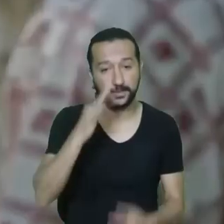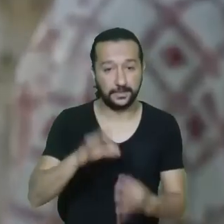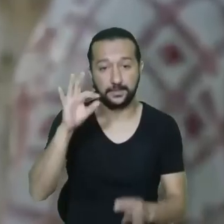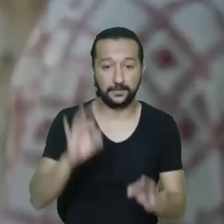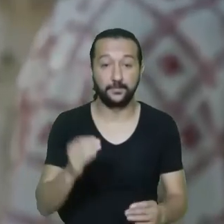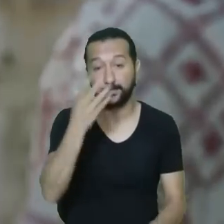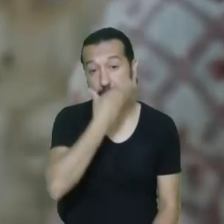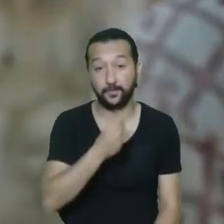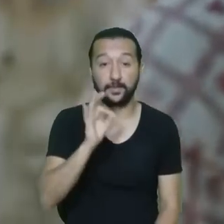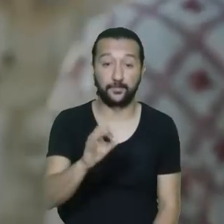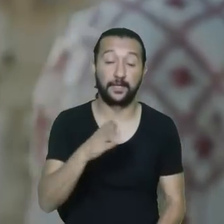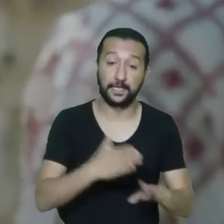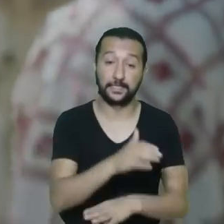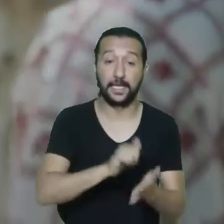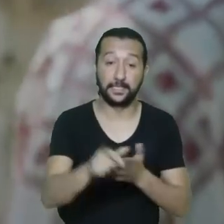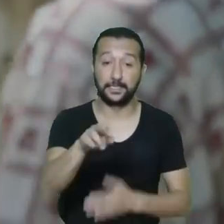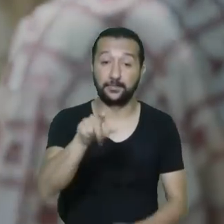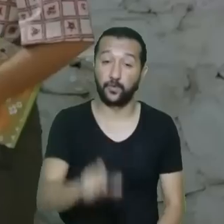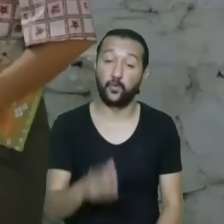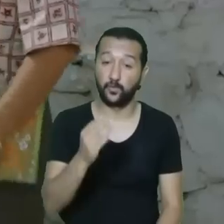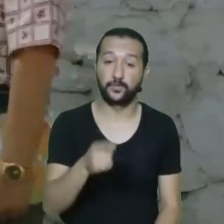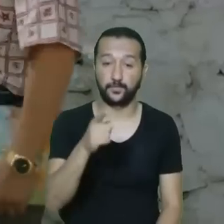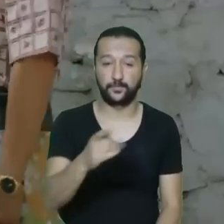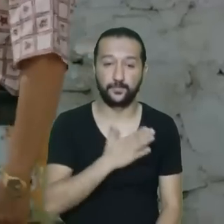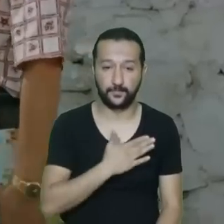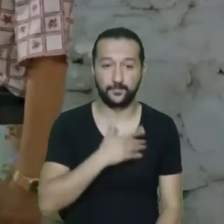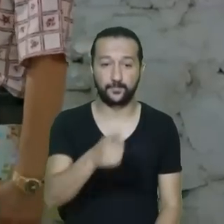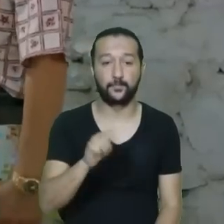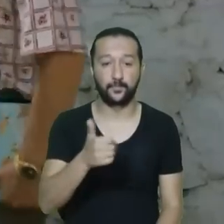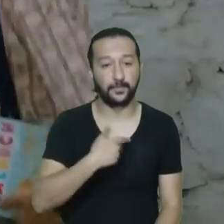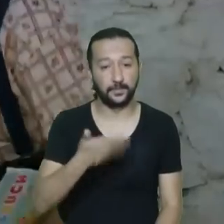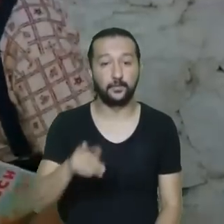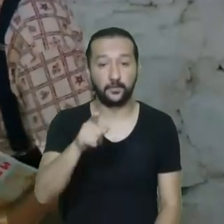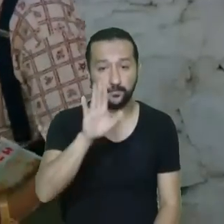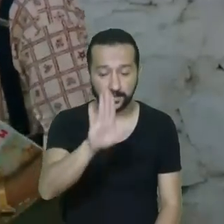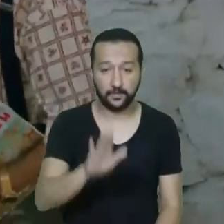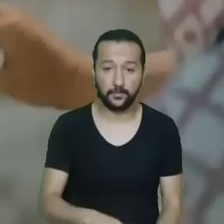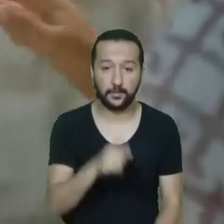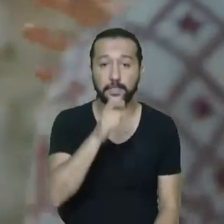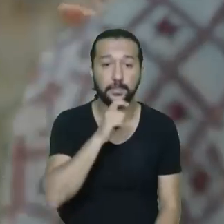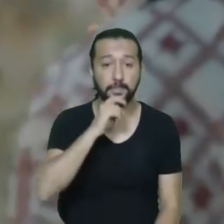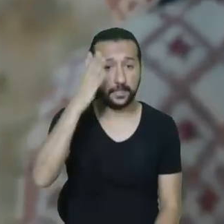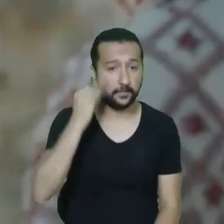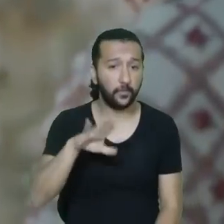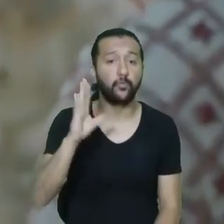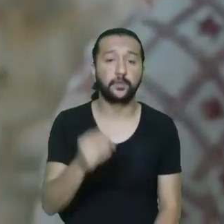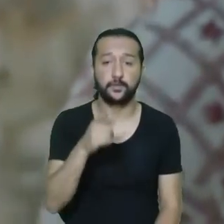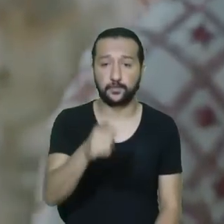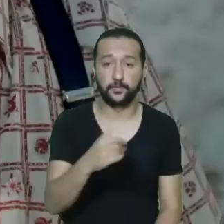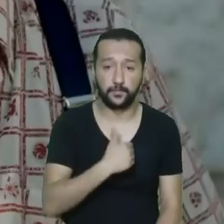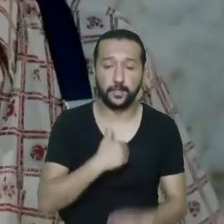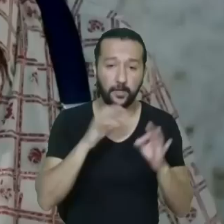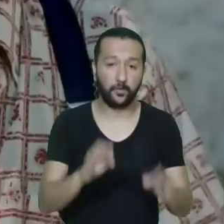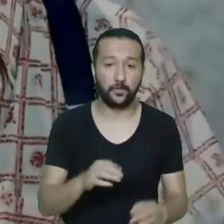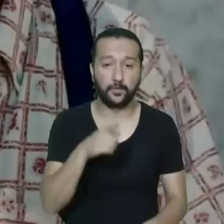sonuçta. Ne güzel. Keşke herkes sizin gibi olsa. Ben artık gideyim. Aman, yanlış anlaşılma falan olmasın. Ben